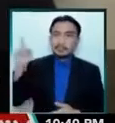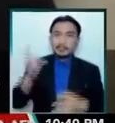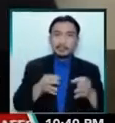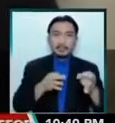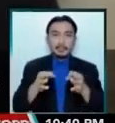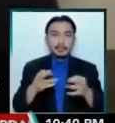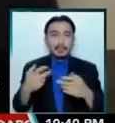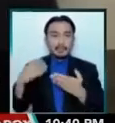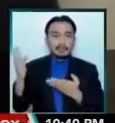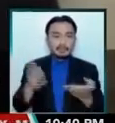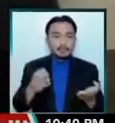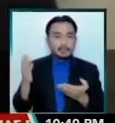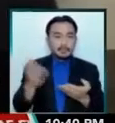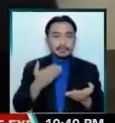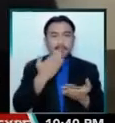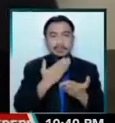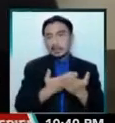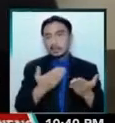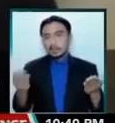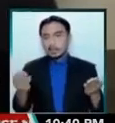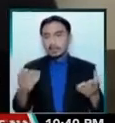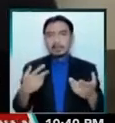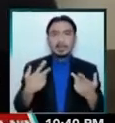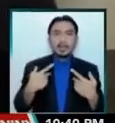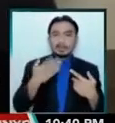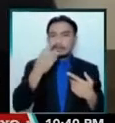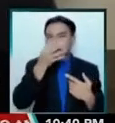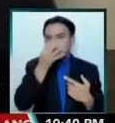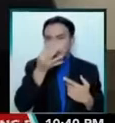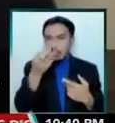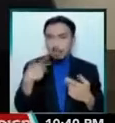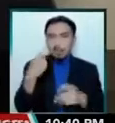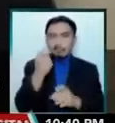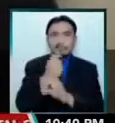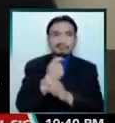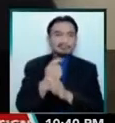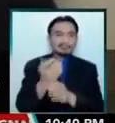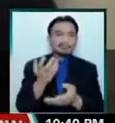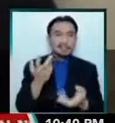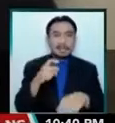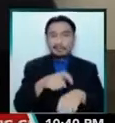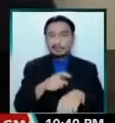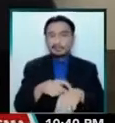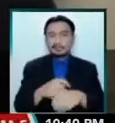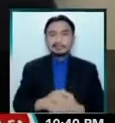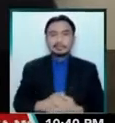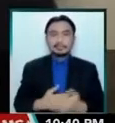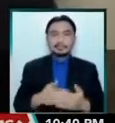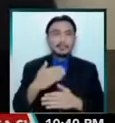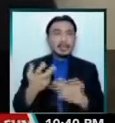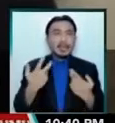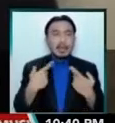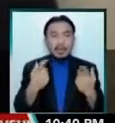Kaya mas kukunti ang trailer sa mga panahong ito. No? Humingi po kami ng pag-unawa sa